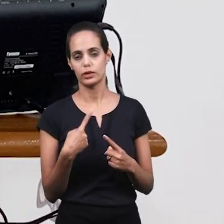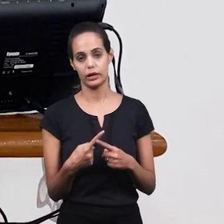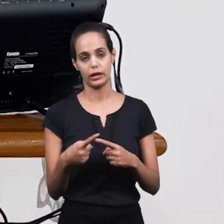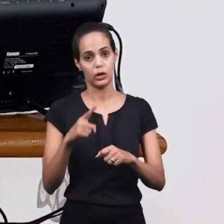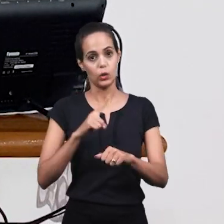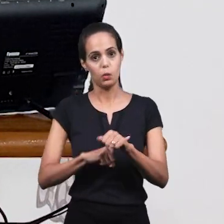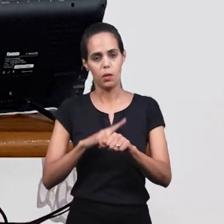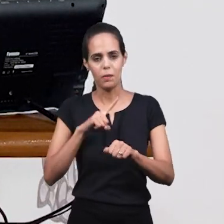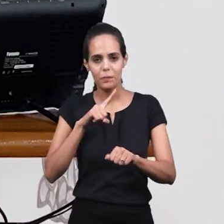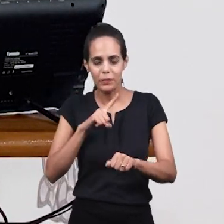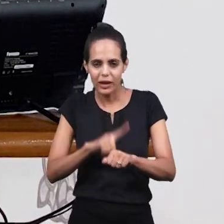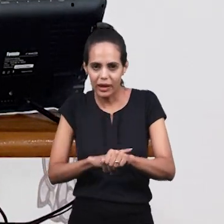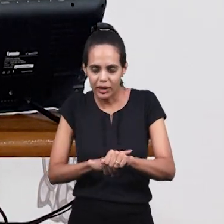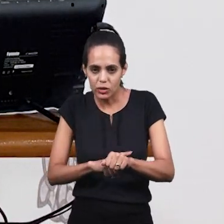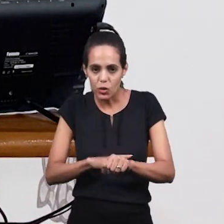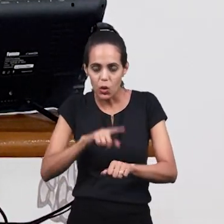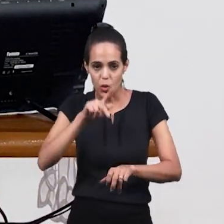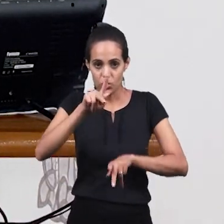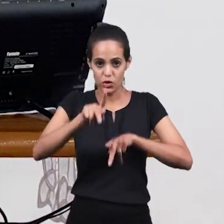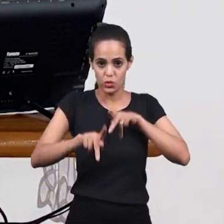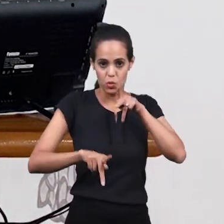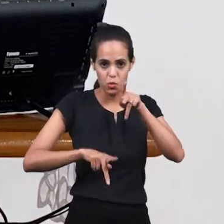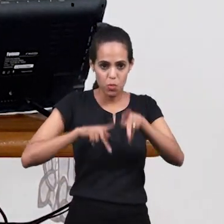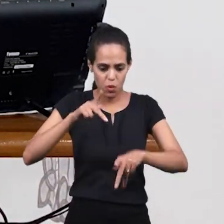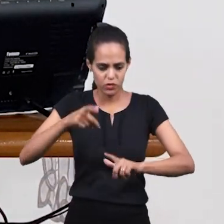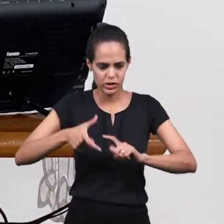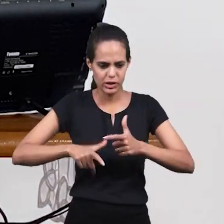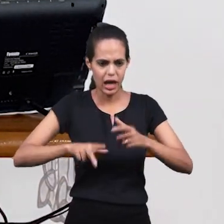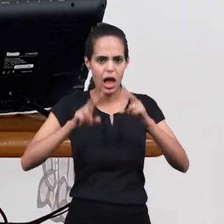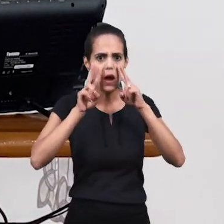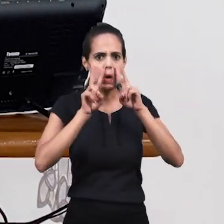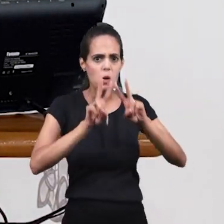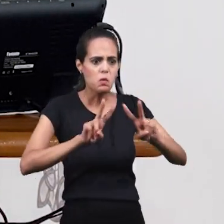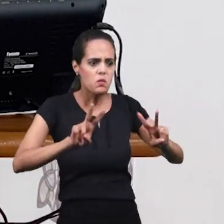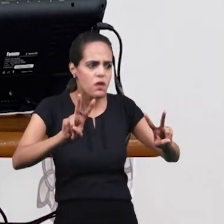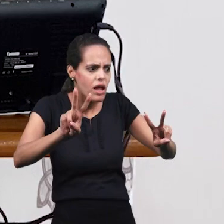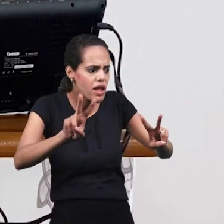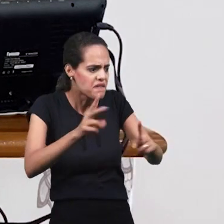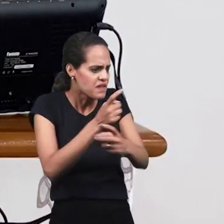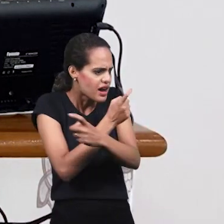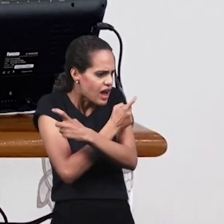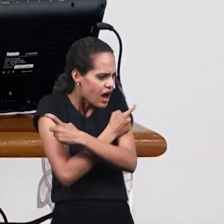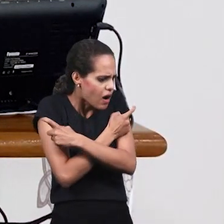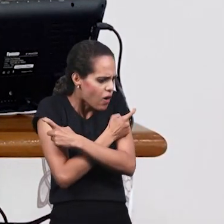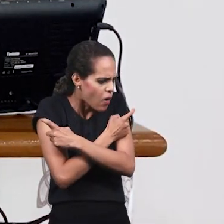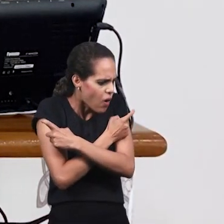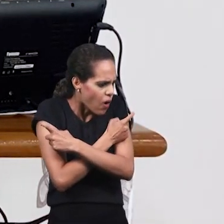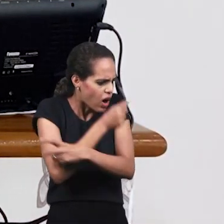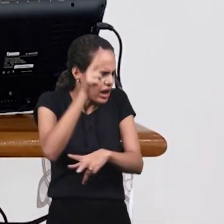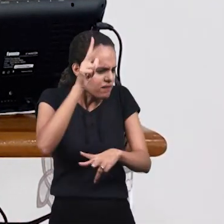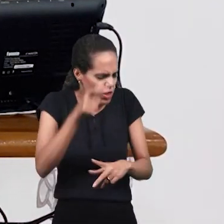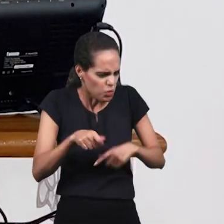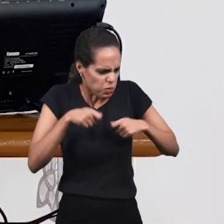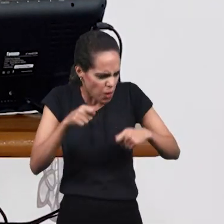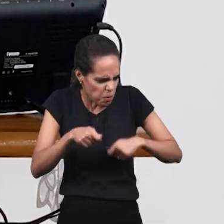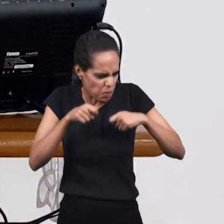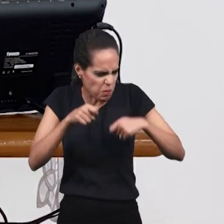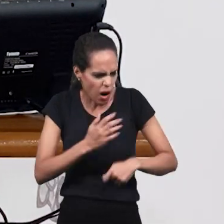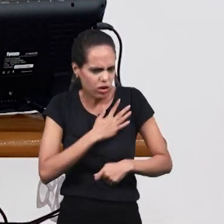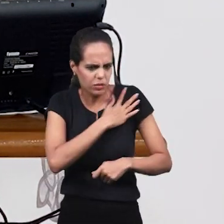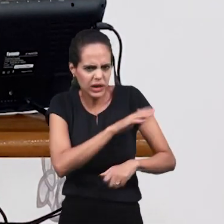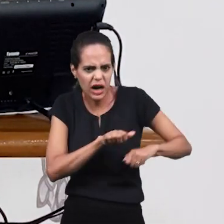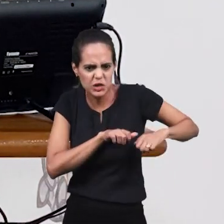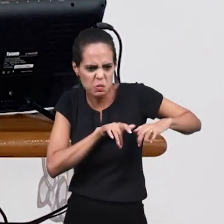la parole dit qu'ils ont eu peur. C'est-à-dire, cette crainte a